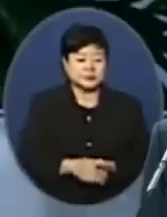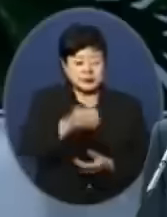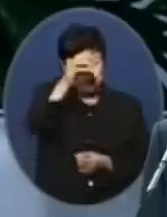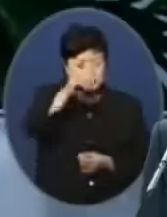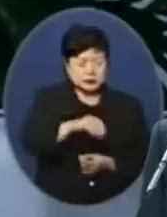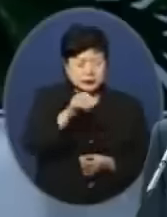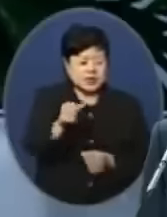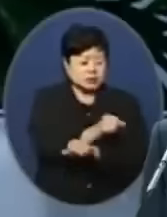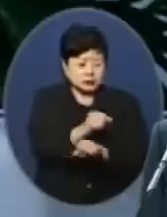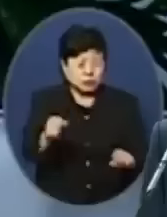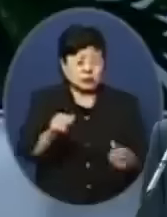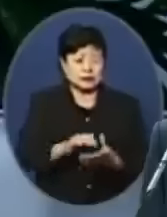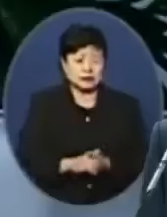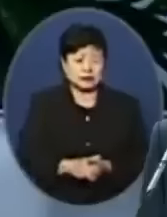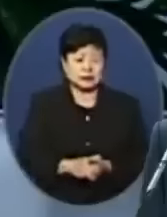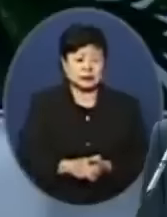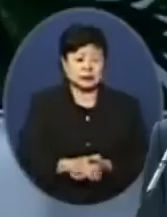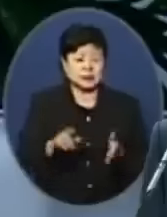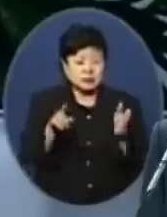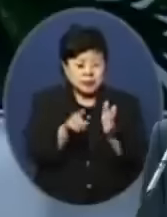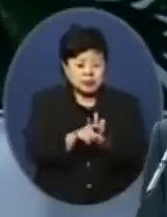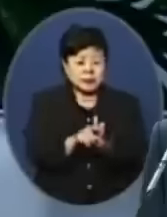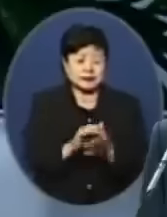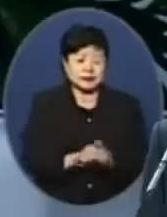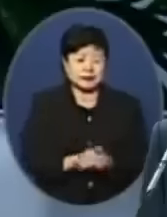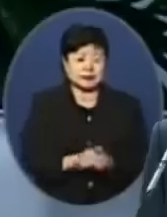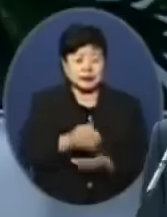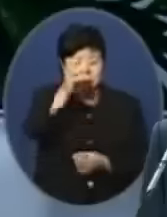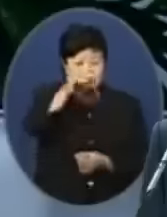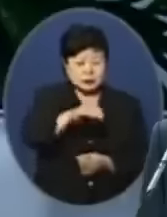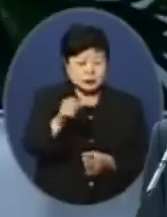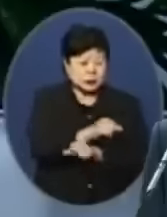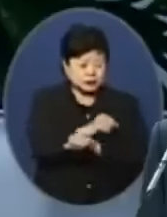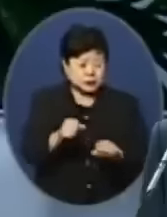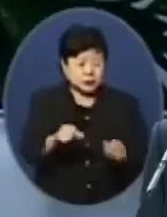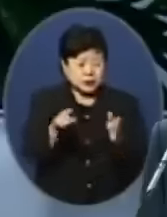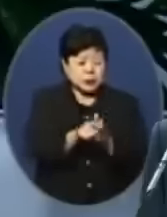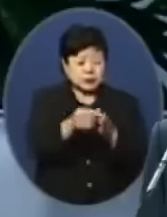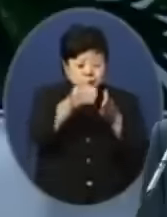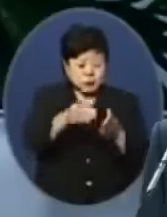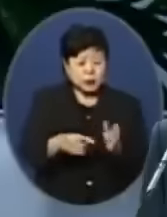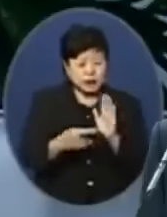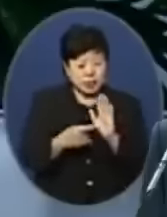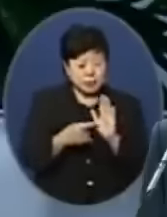십자가의 구속을 믿음을 십자가의 구속이 믿음을 통해서 다